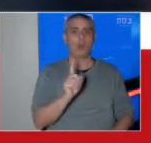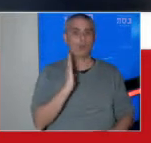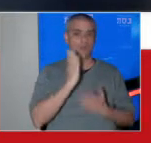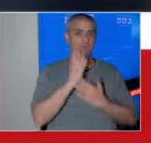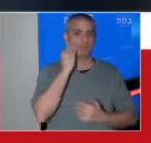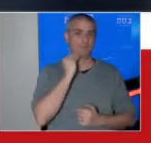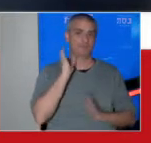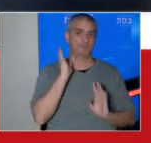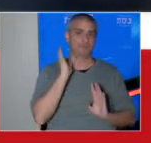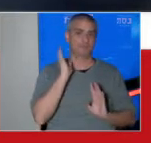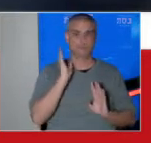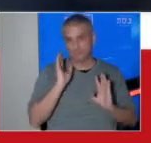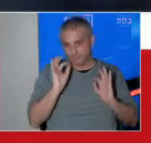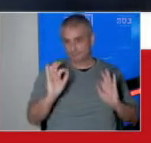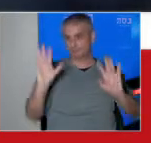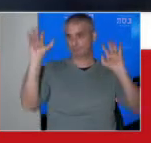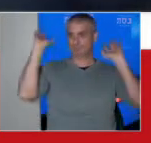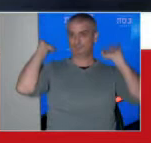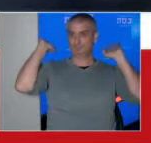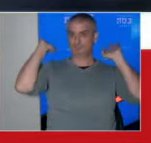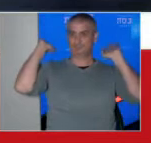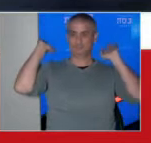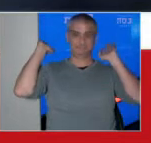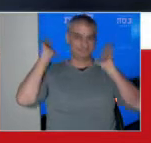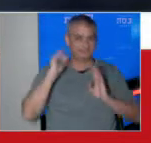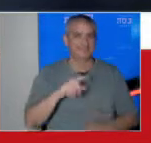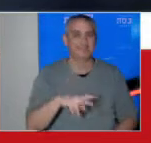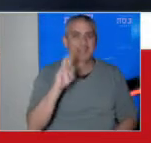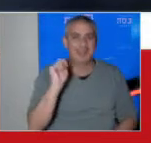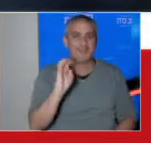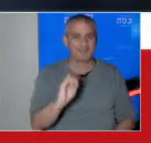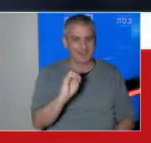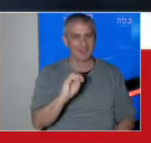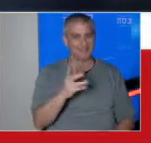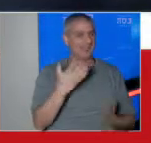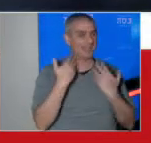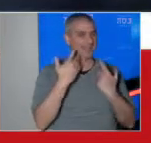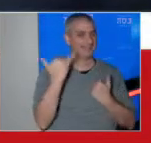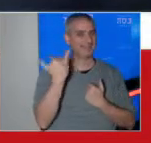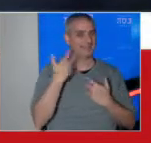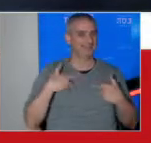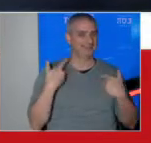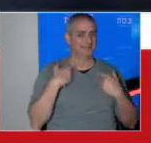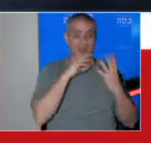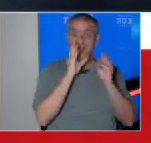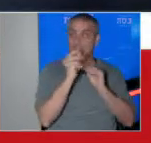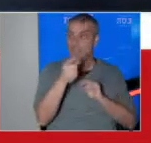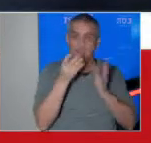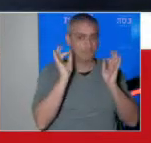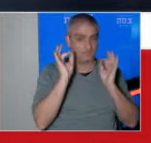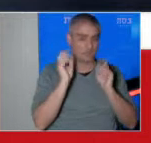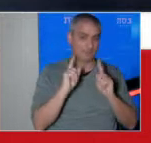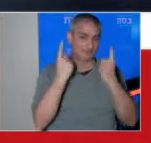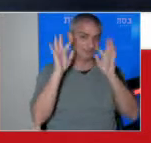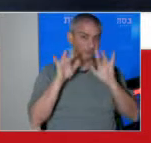מרוצה. לא, בסדר. נחום מליק, חזאי מטאוטק, תמיד שמחה לשוחח איתך, במיוחד באירועי